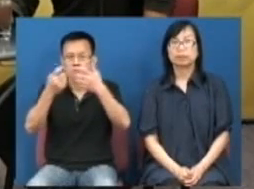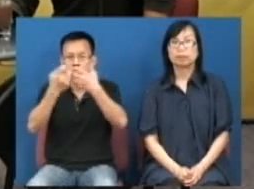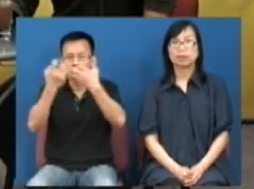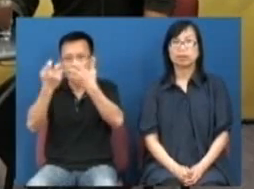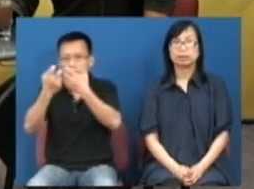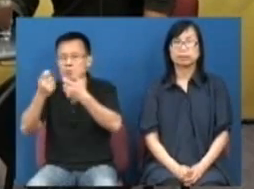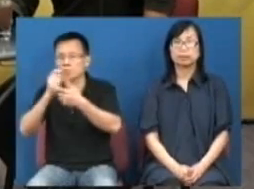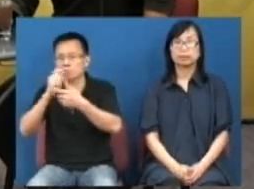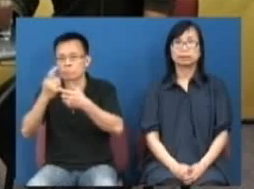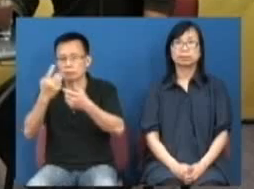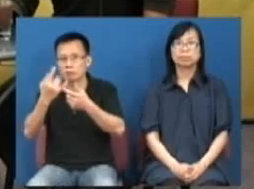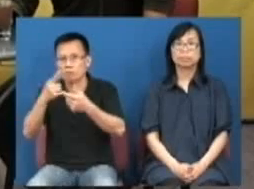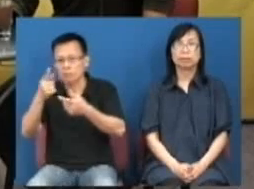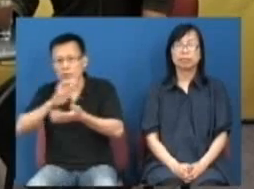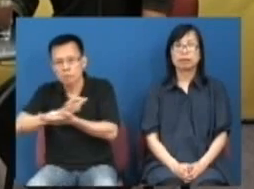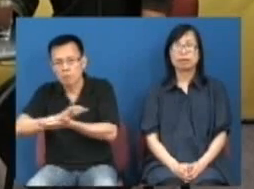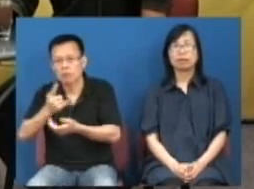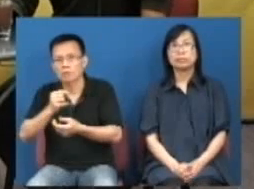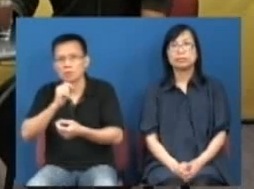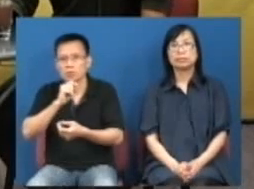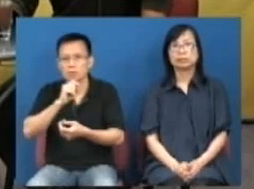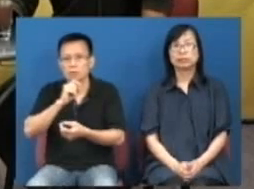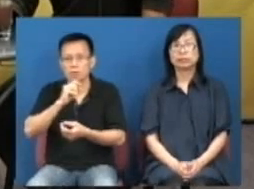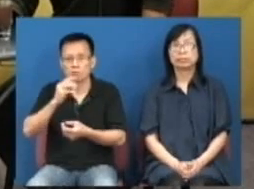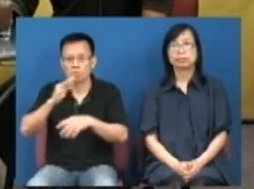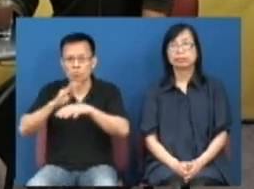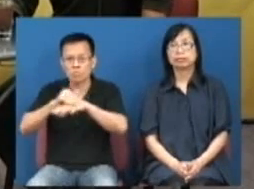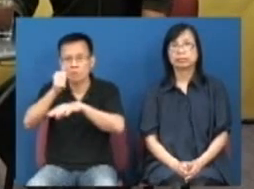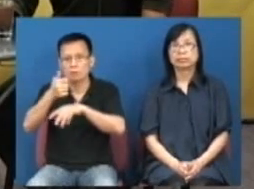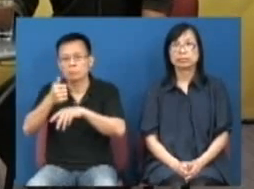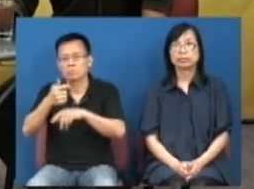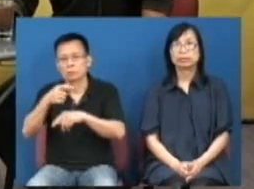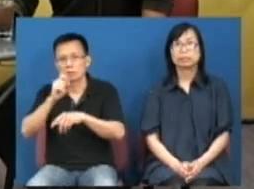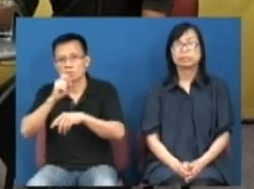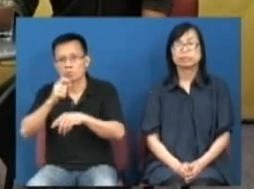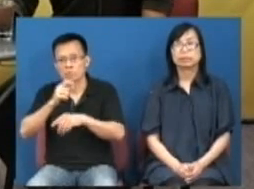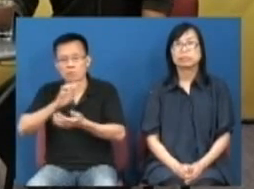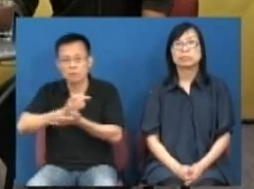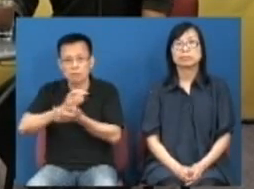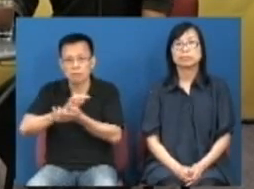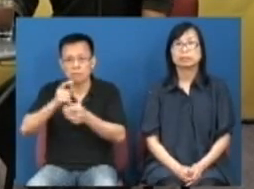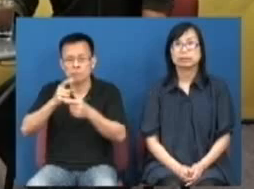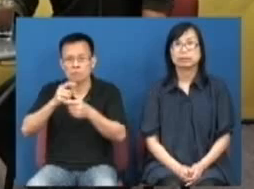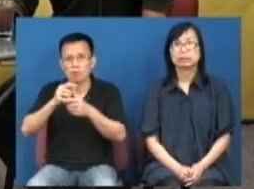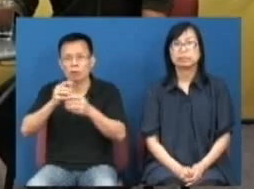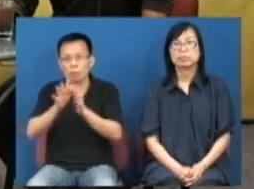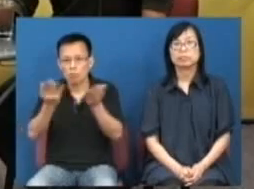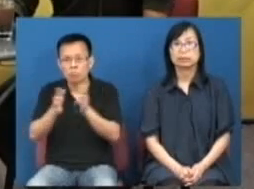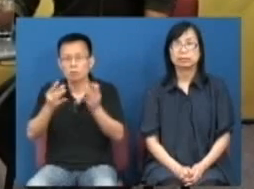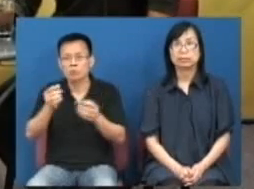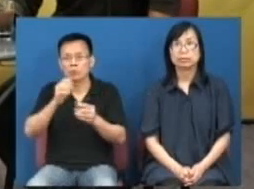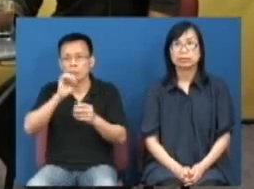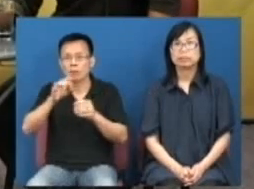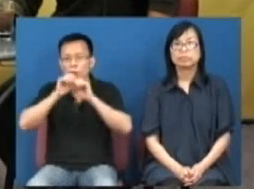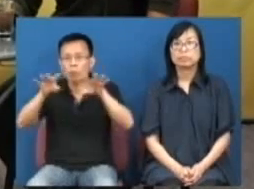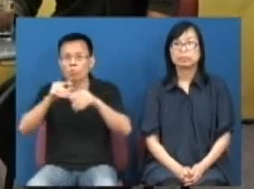幾張都有嘅。 嗯 啊！咁佢又好叻喎，又對呢個廣播咧，對印喺報紙賣廣告咧，佢又可以有豁免嘅喎。